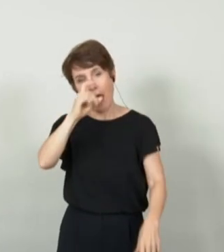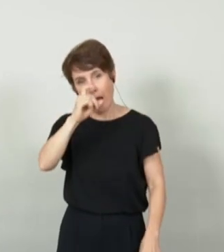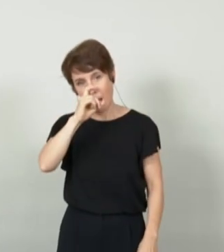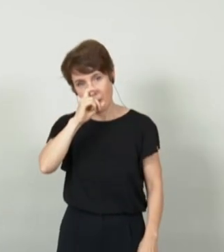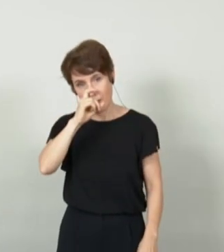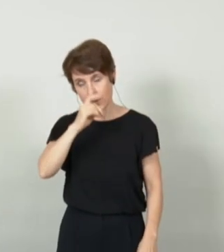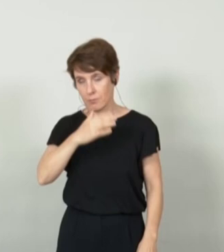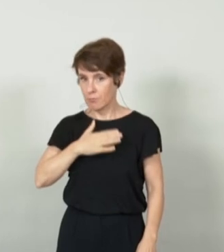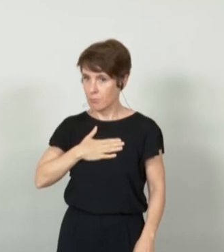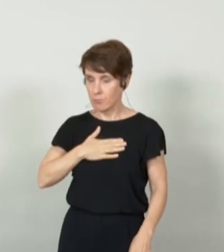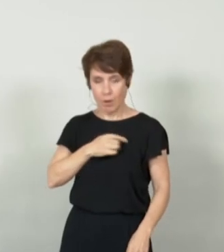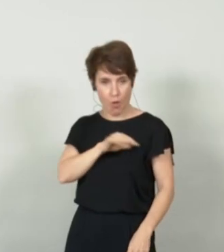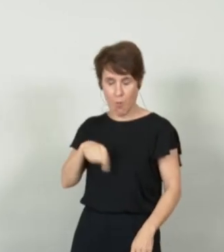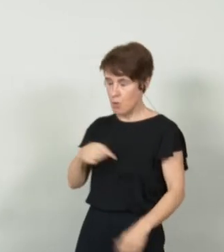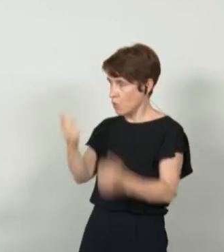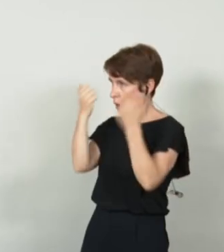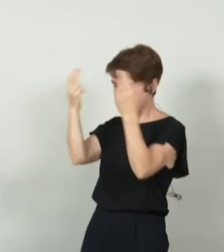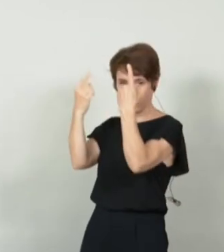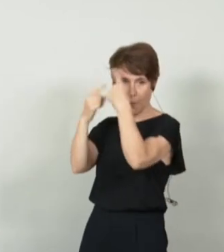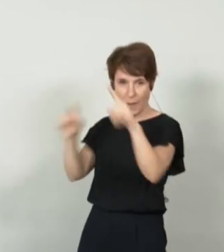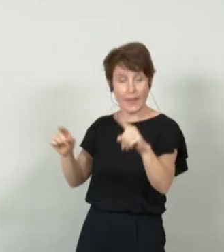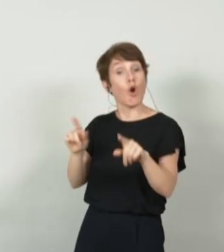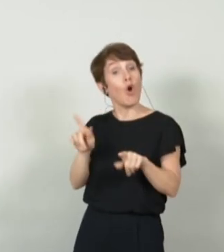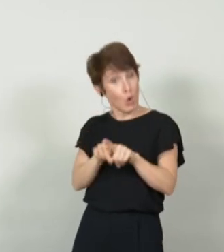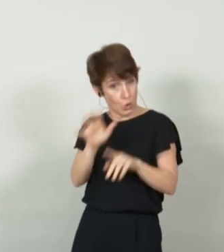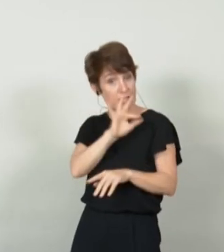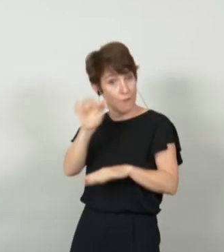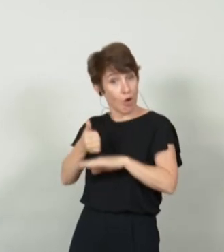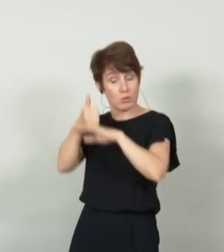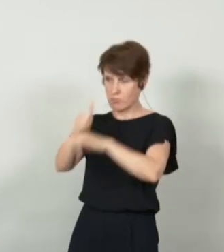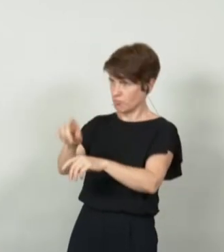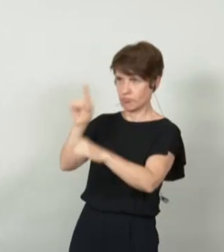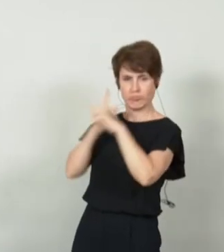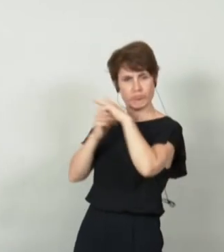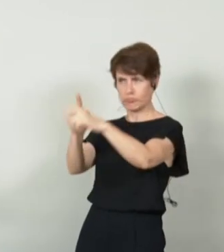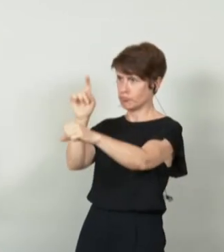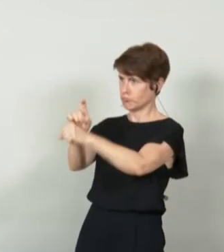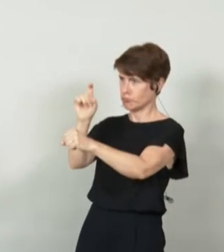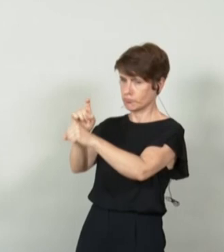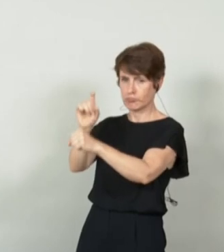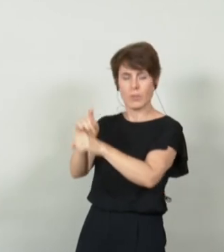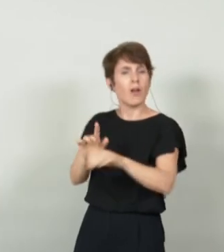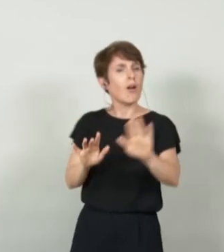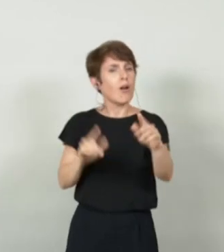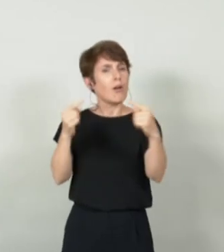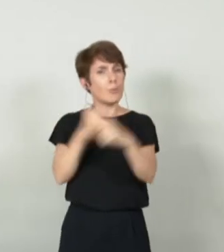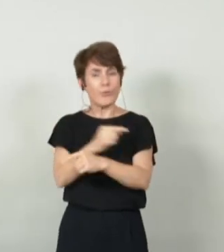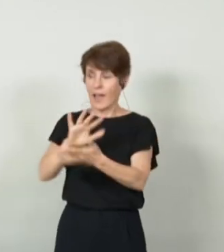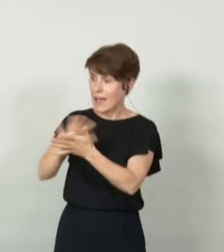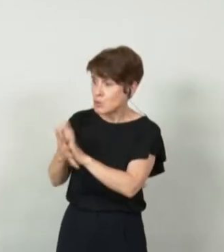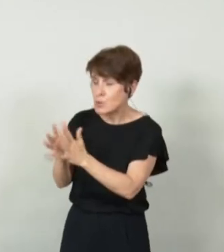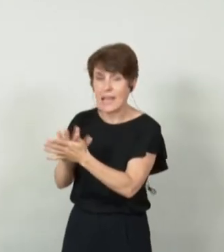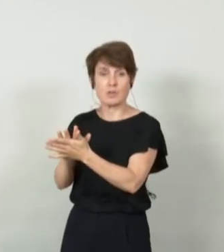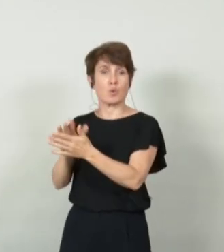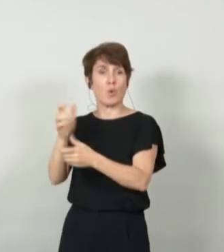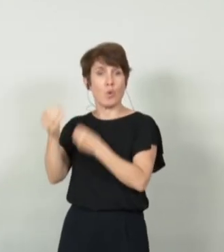les condamnons également bien entendu j'ajouterai que les liens avec la société civile israélienne n'ont jamais cessé avec les associations des artistes de Réau vote